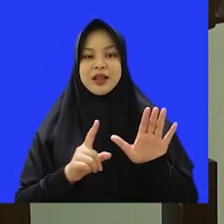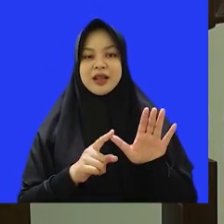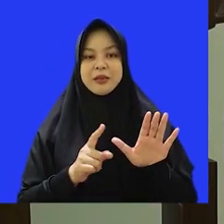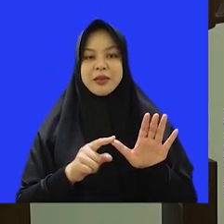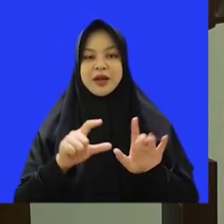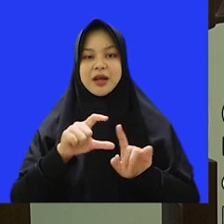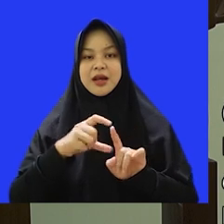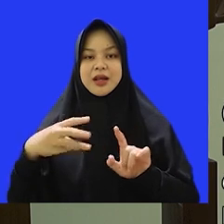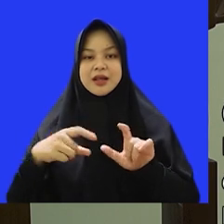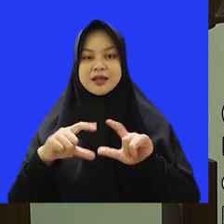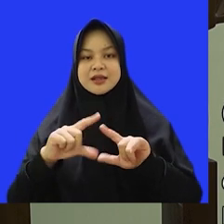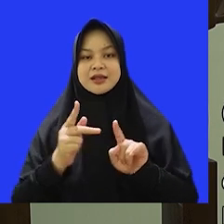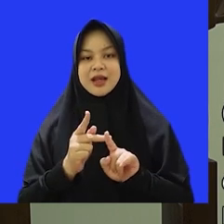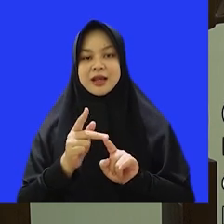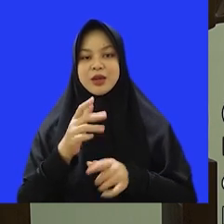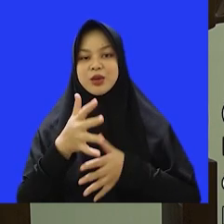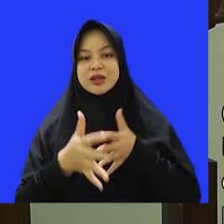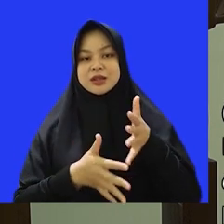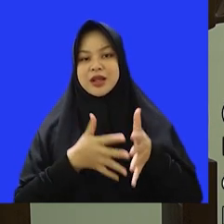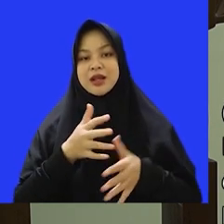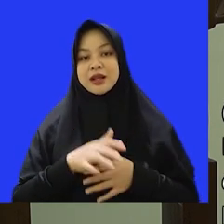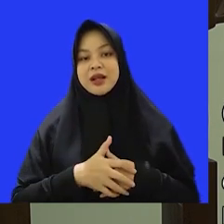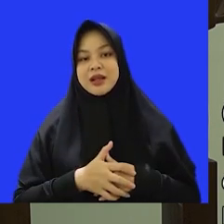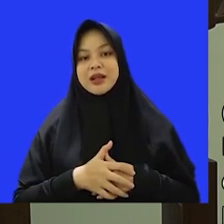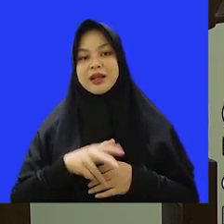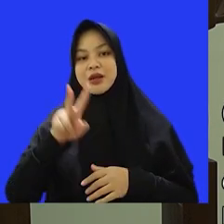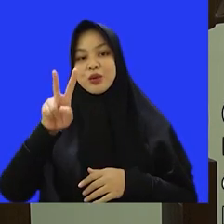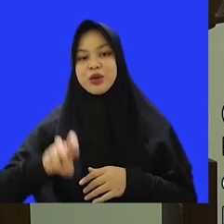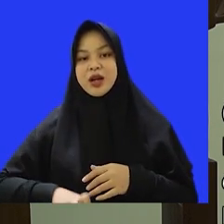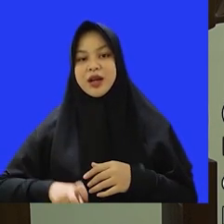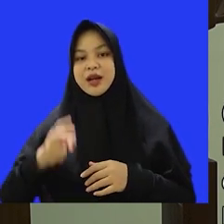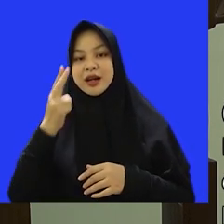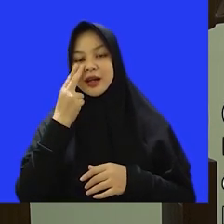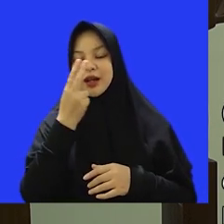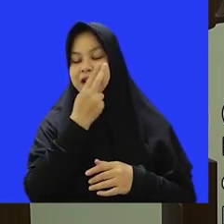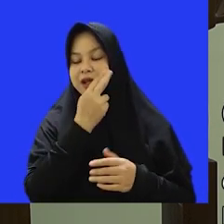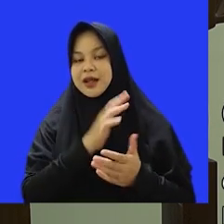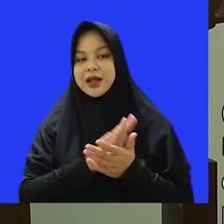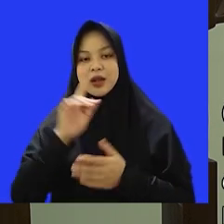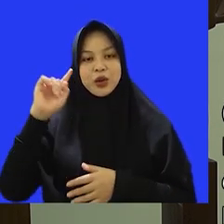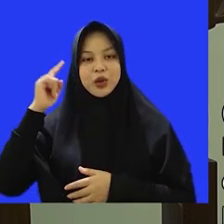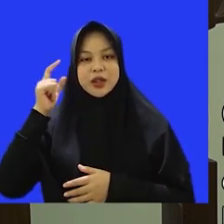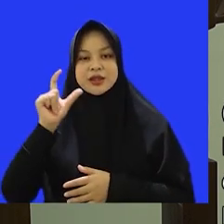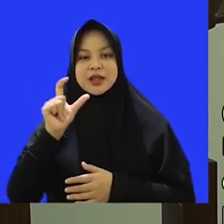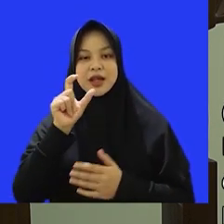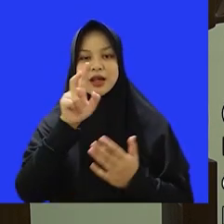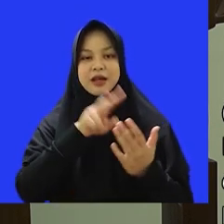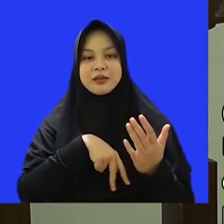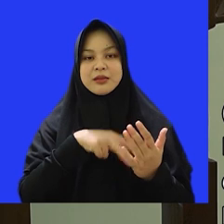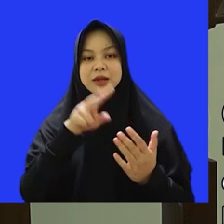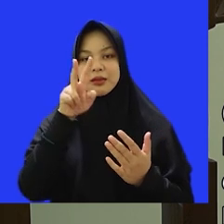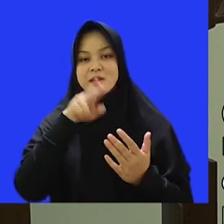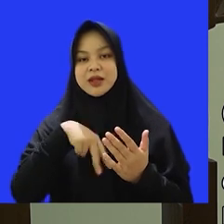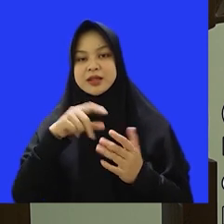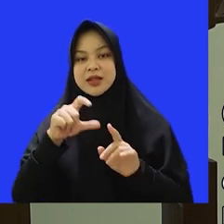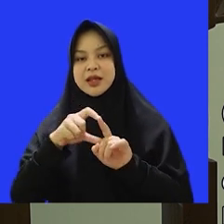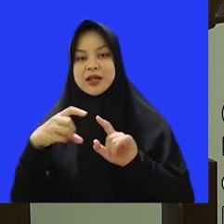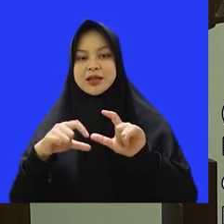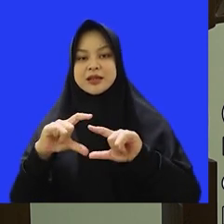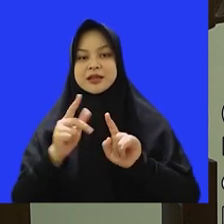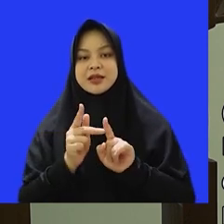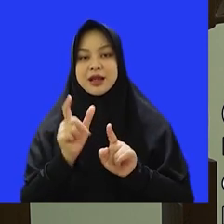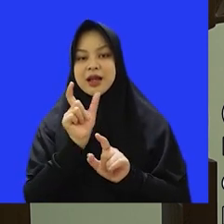Indonesia. 5. Desah, bahasa isyarat yang digunakan disabilitas netra dan tuli dengan cara